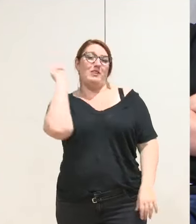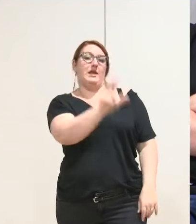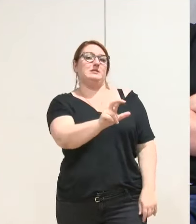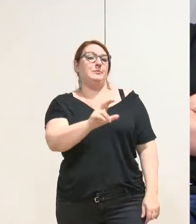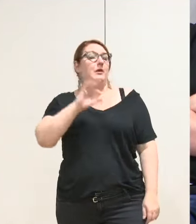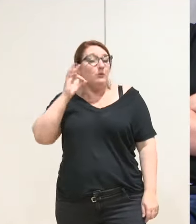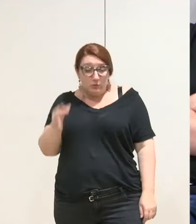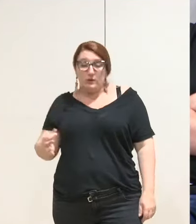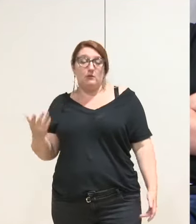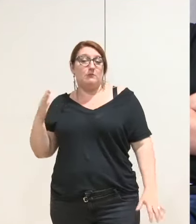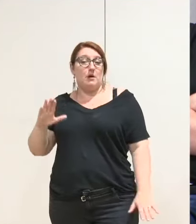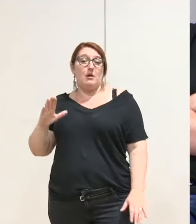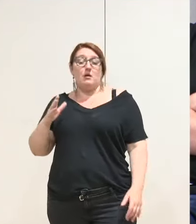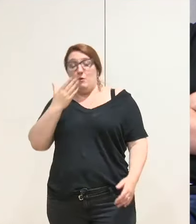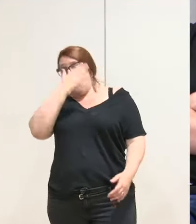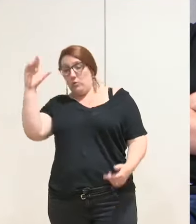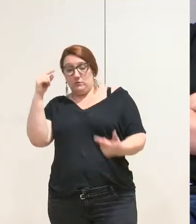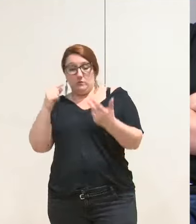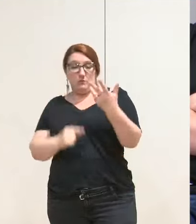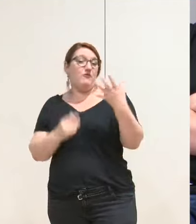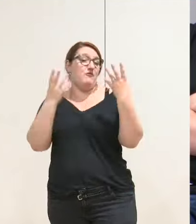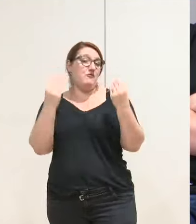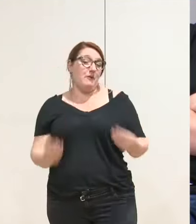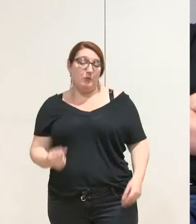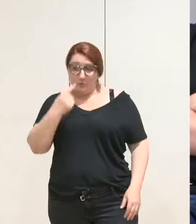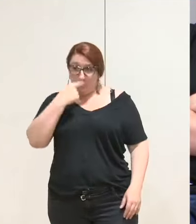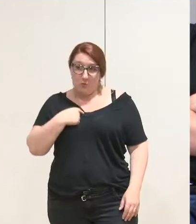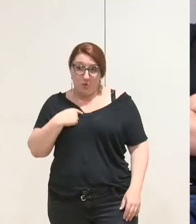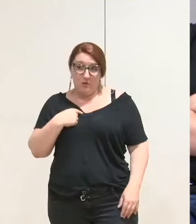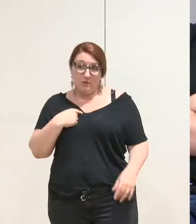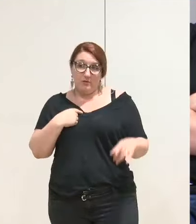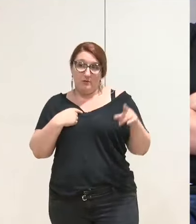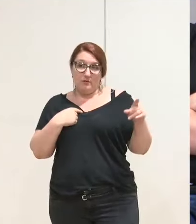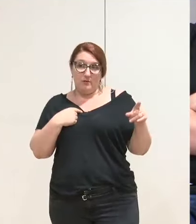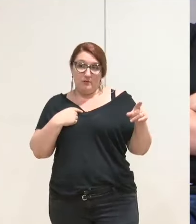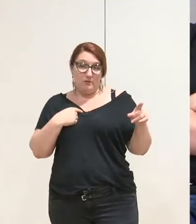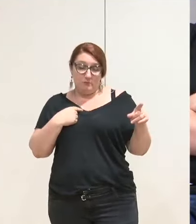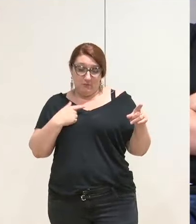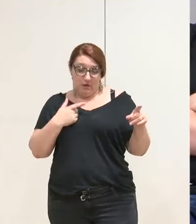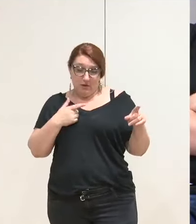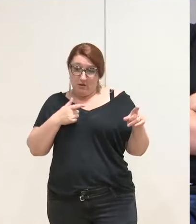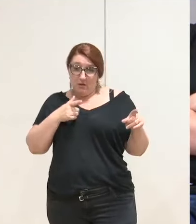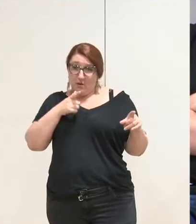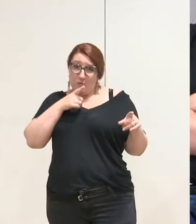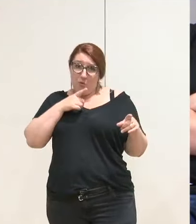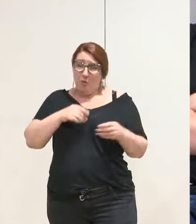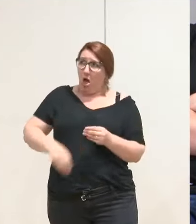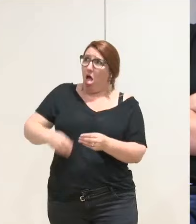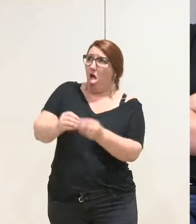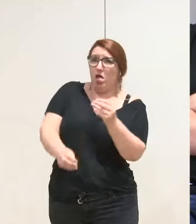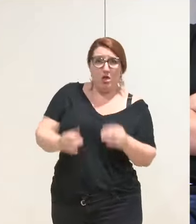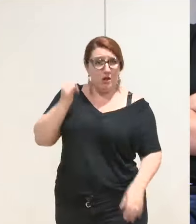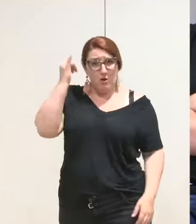d'autre par les autres éléments de de faiblesse encore une fois que vous ne pourrez pas éluder très longtemps c'est de